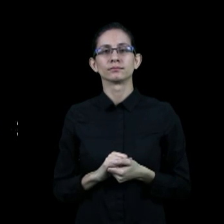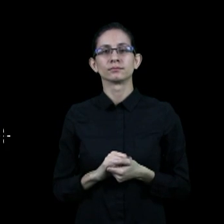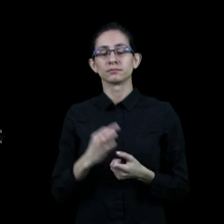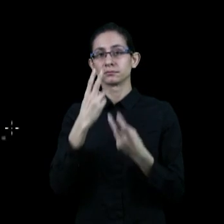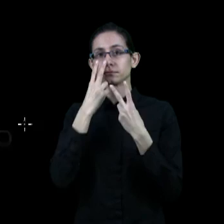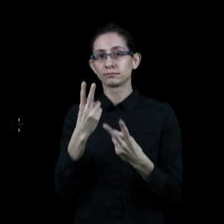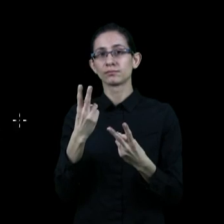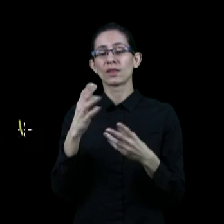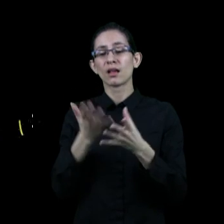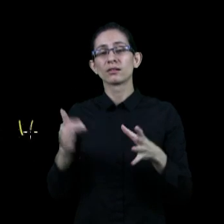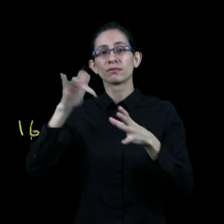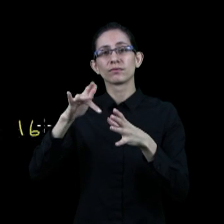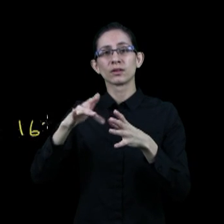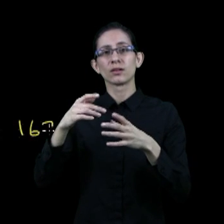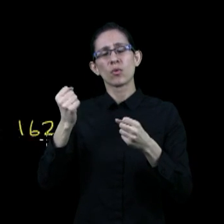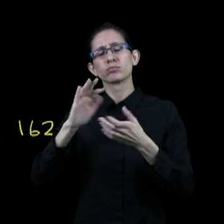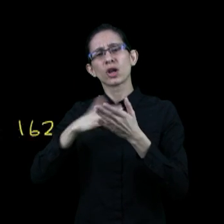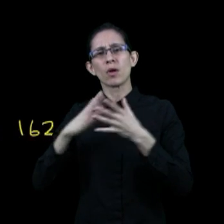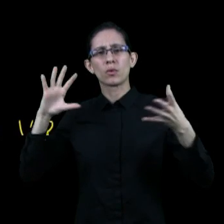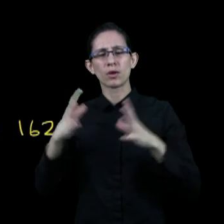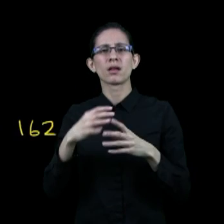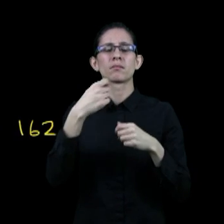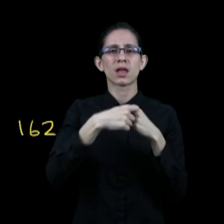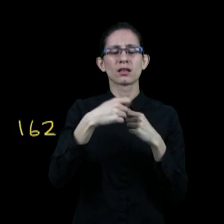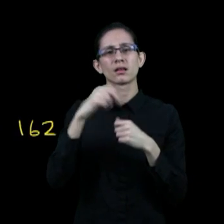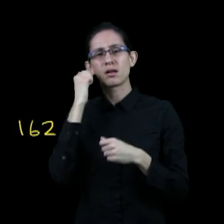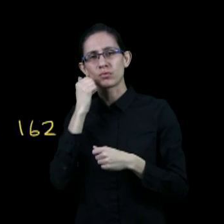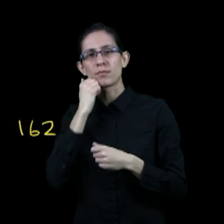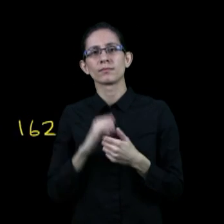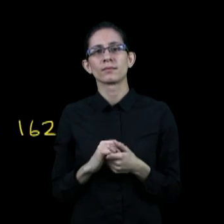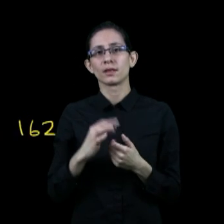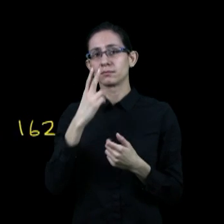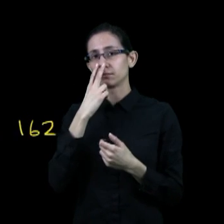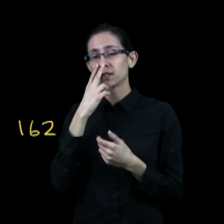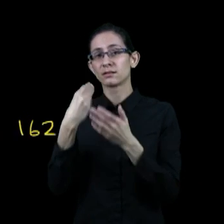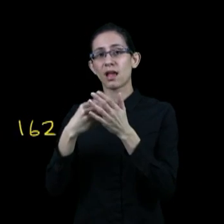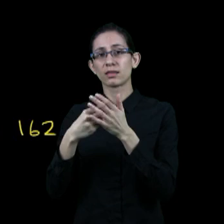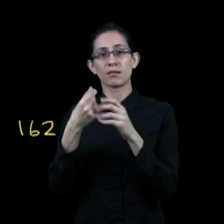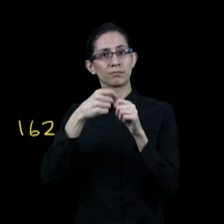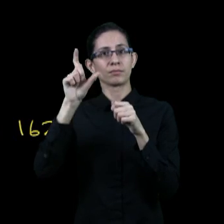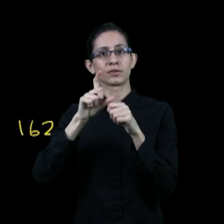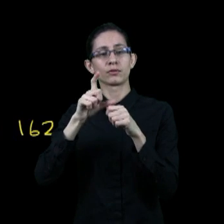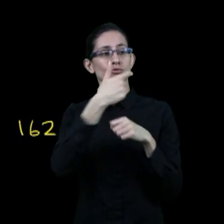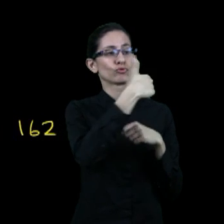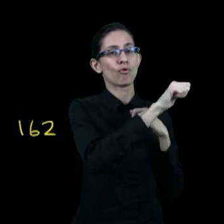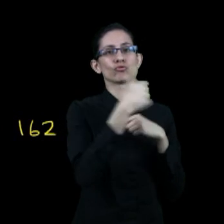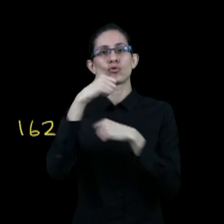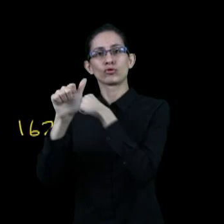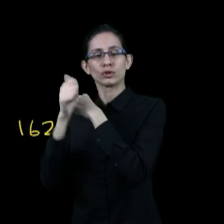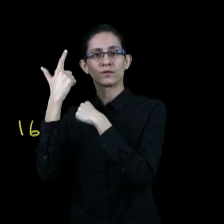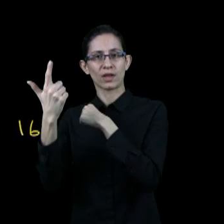Ten sam wynik uzyskalibyśmy, biorąc średnią ważoną procentów. 0,6 razy 50%